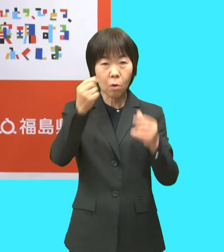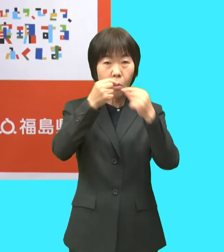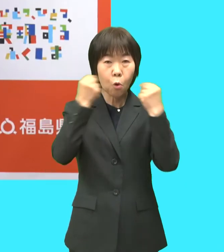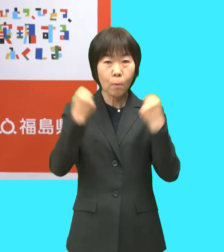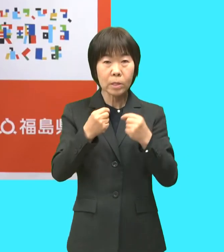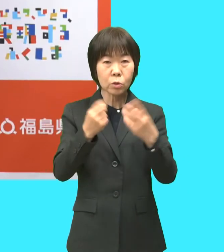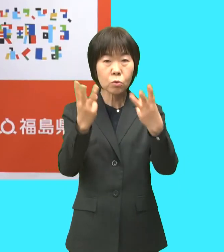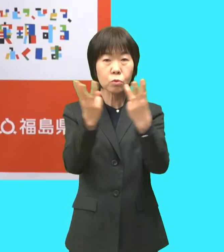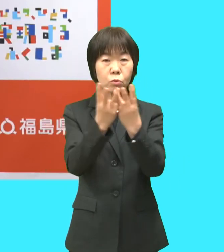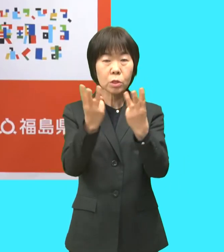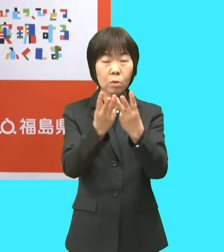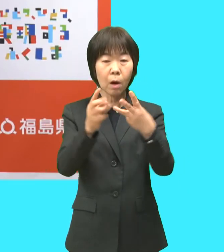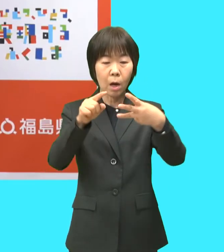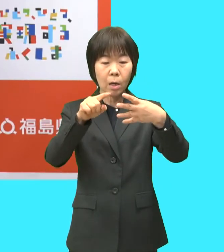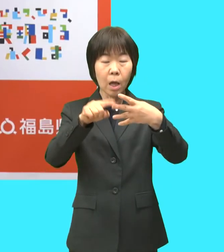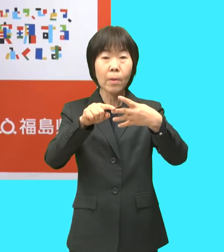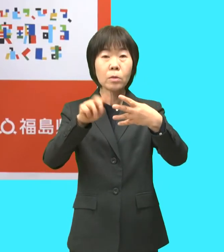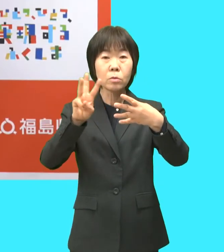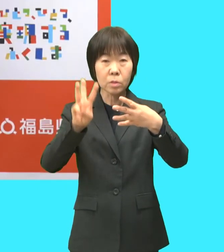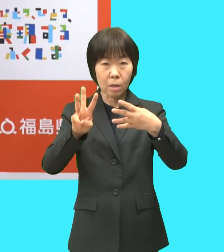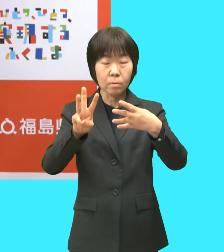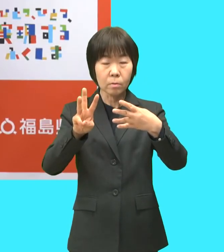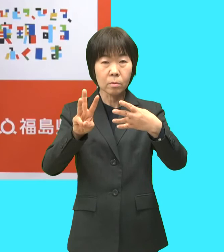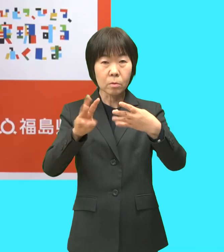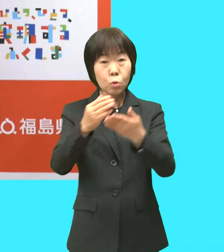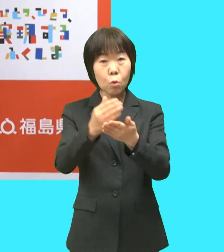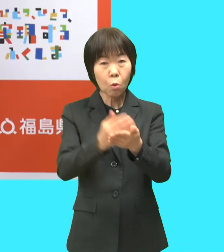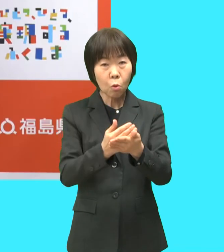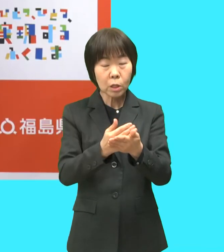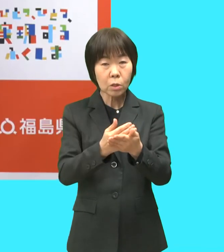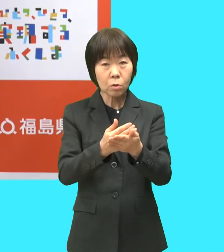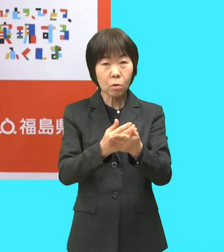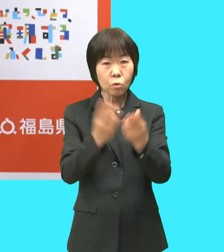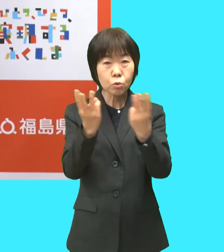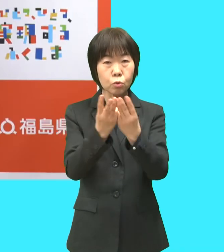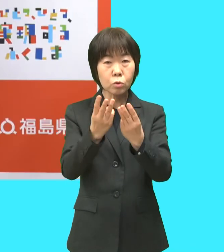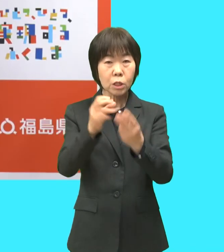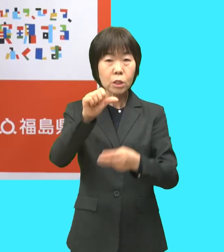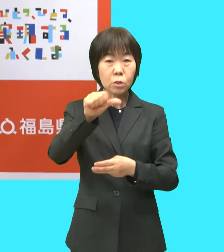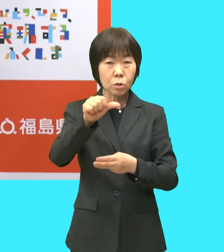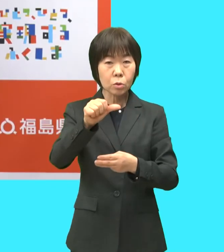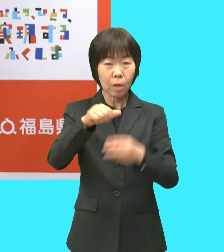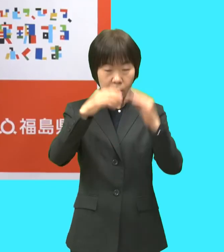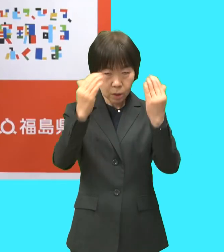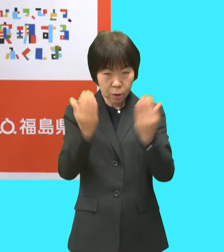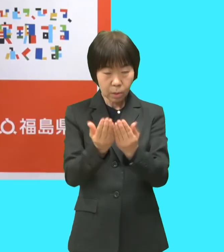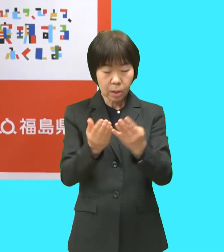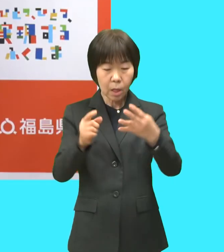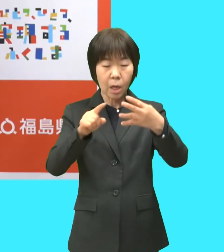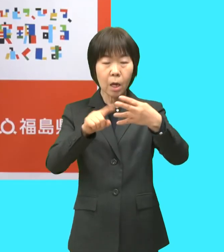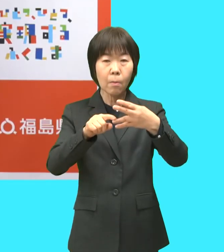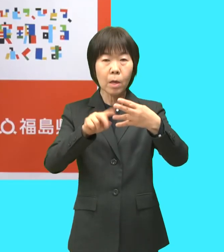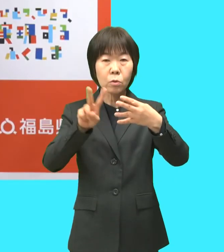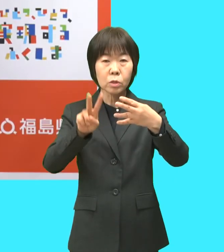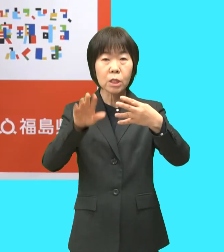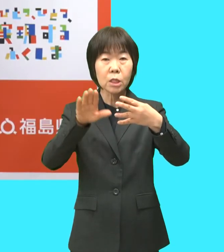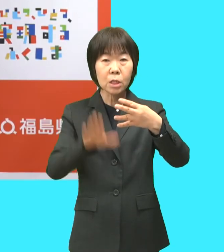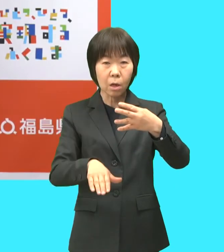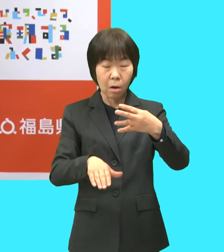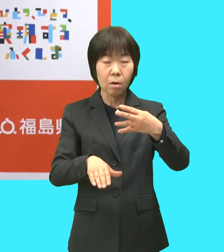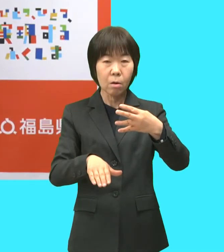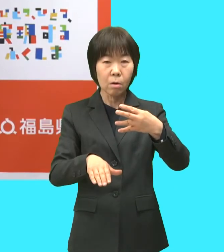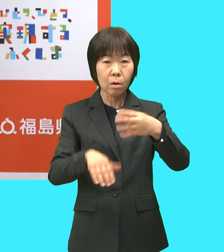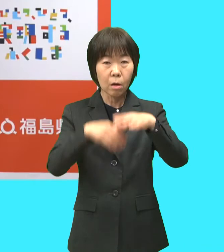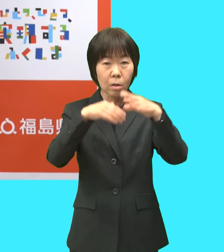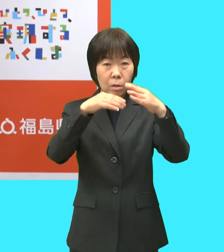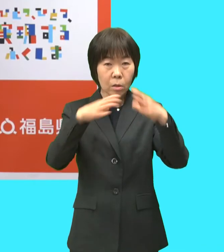ますがステージ3ということであります。残りの指標5つはすべてステージ2以下ということでありますので、総